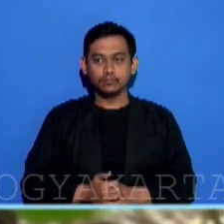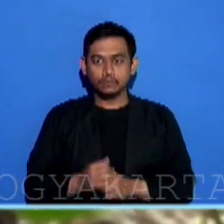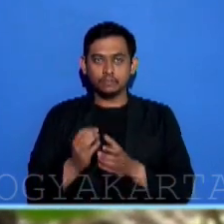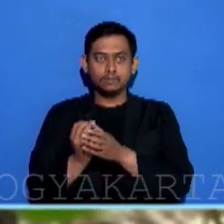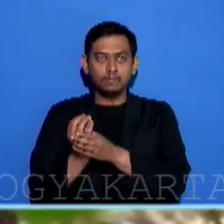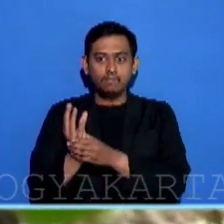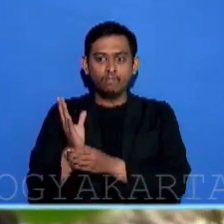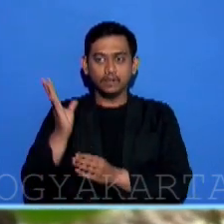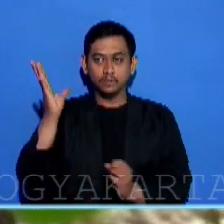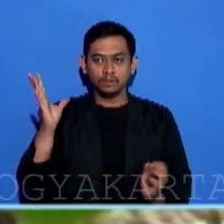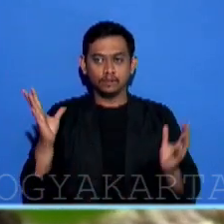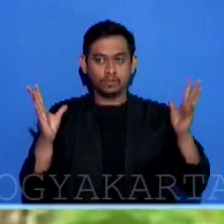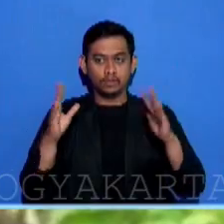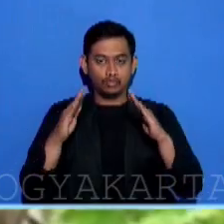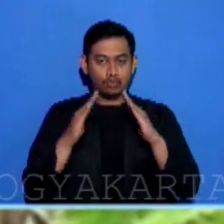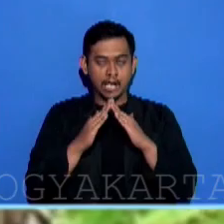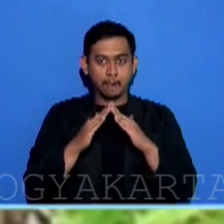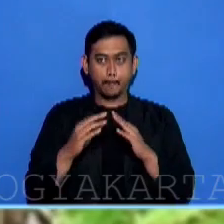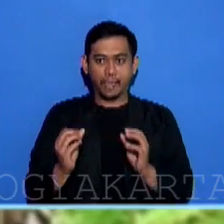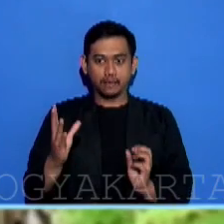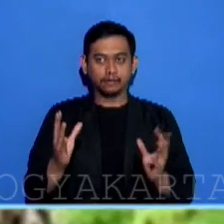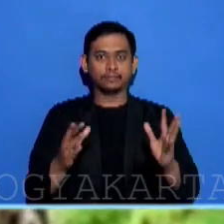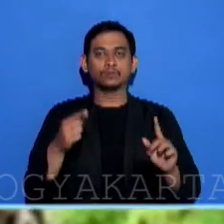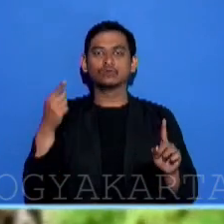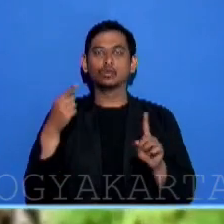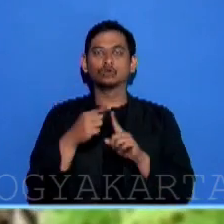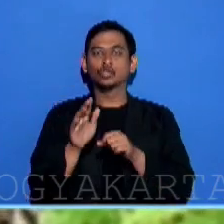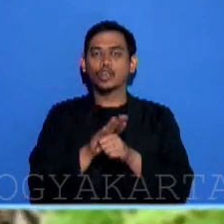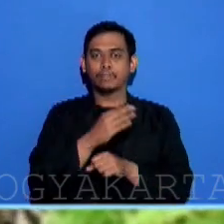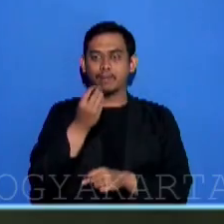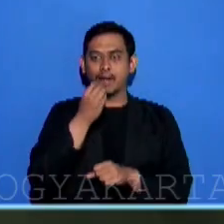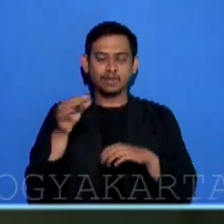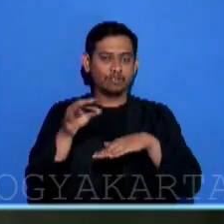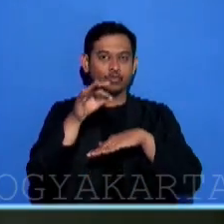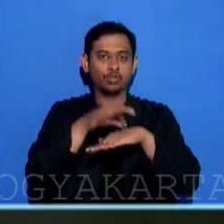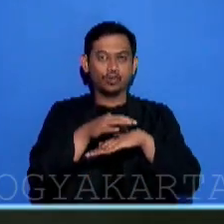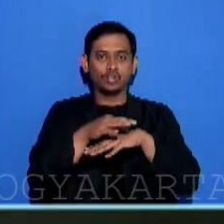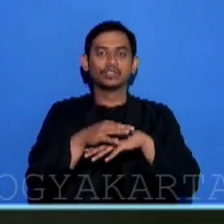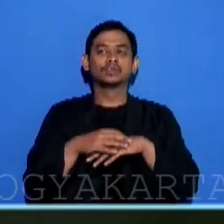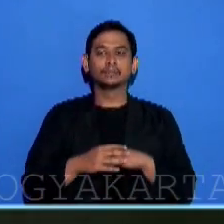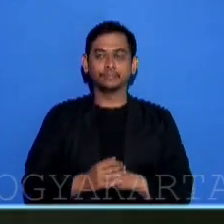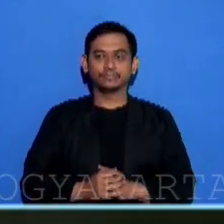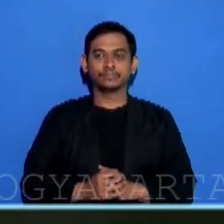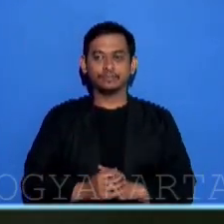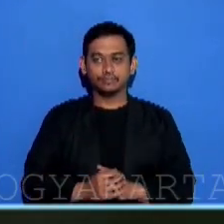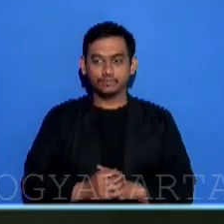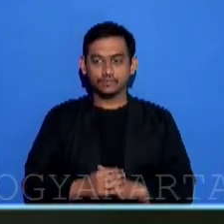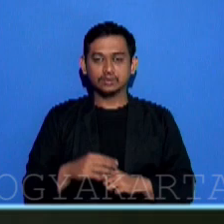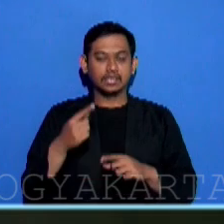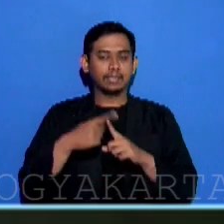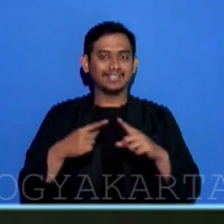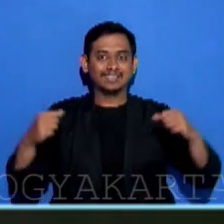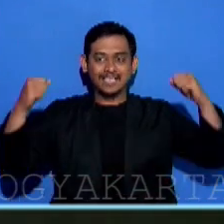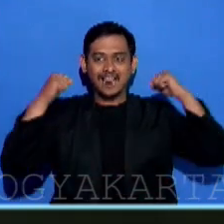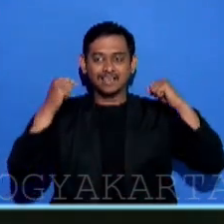sakiwa tengening gri kangge nyekapi kabetahan pakan klanceng madu klanceng gadah Mangat Ageng tumrat kasarasan sartto saged